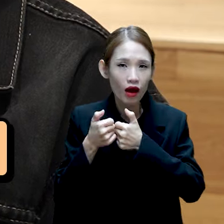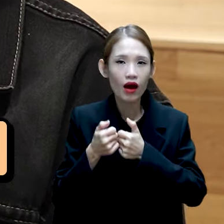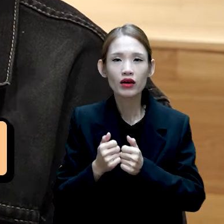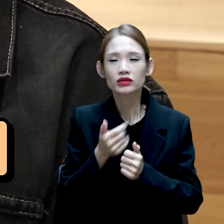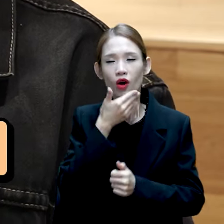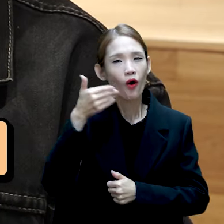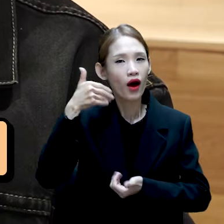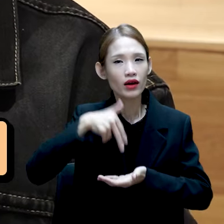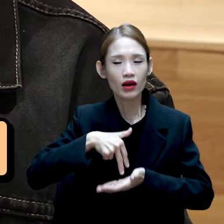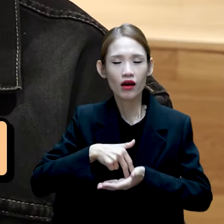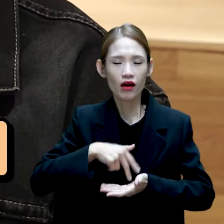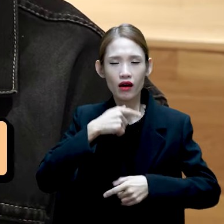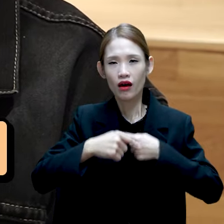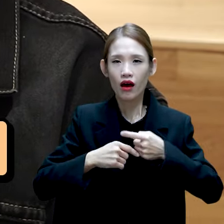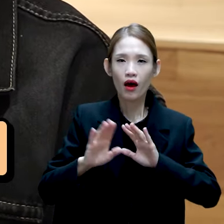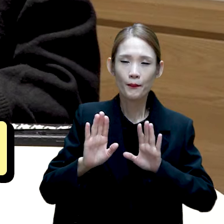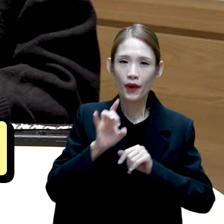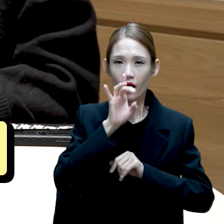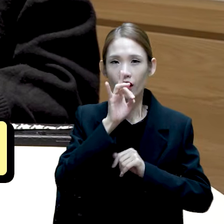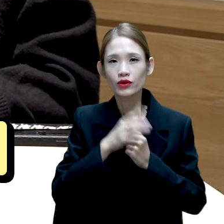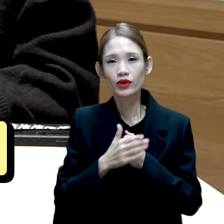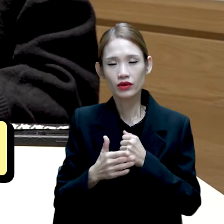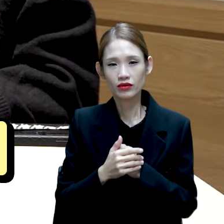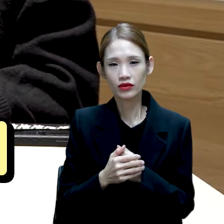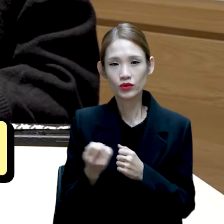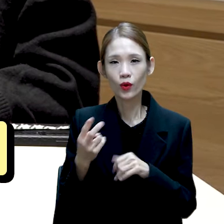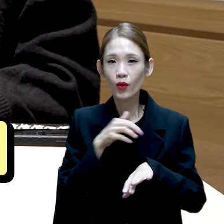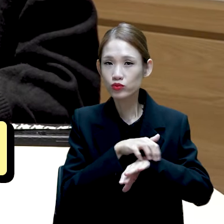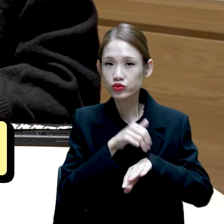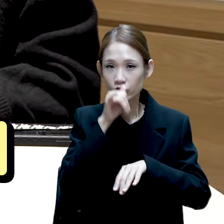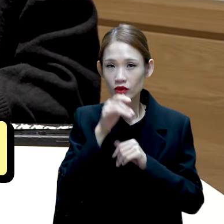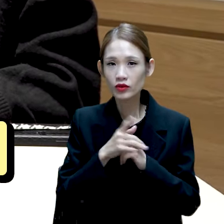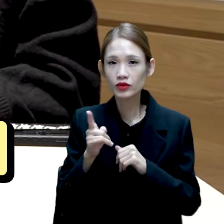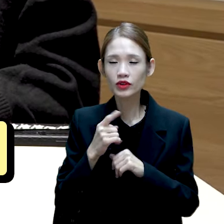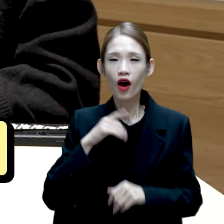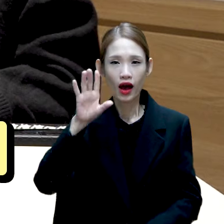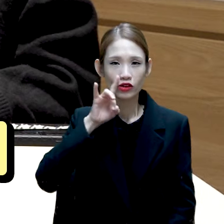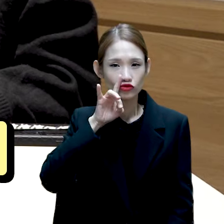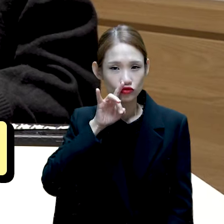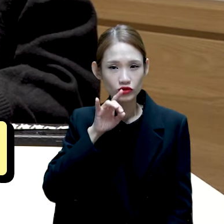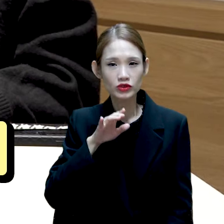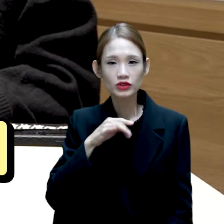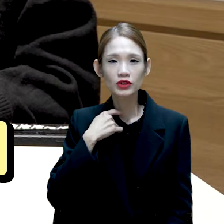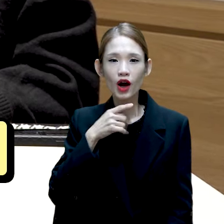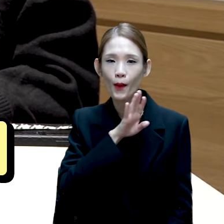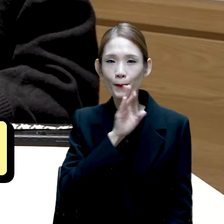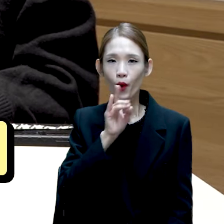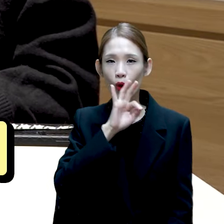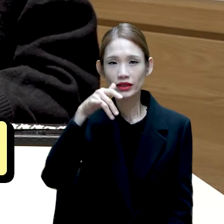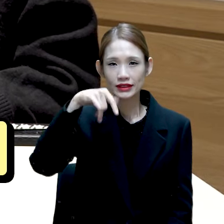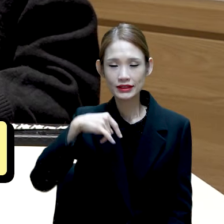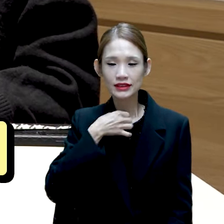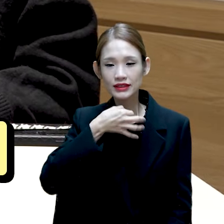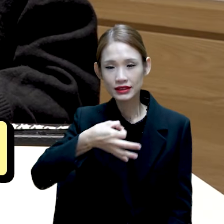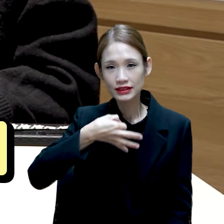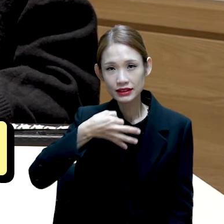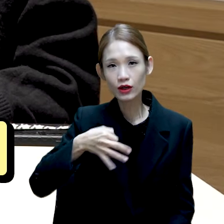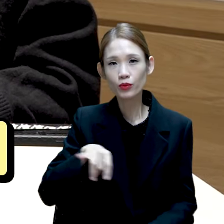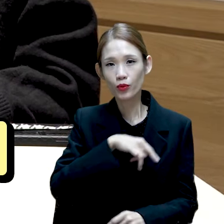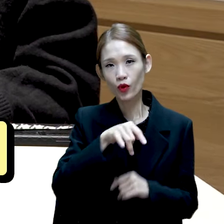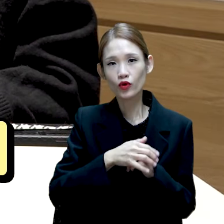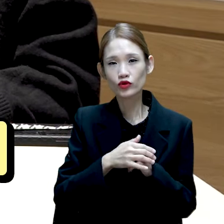되니까 그런 게 또 있어요. 또 다른 불편함 있어요. 저는 그것도 궁금했어요. 이게 보이스 오버를 하잖아요. 네.